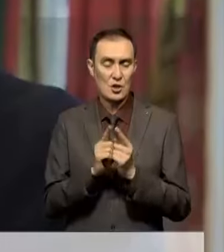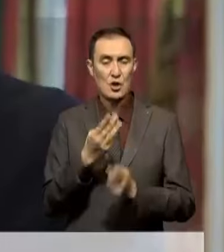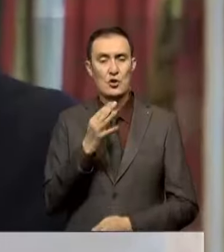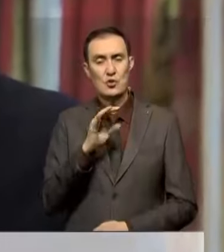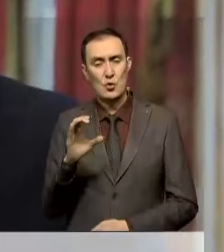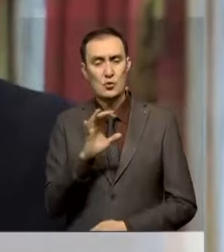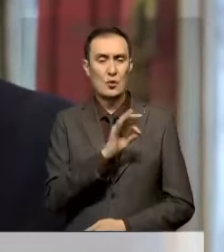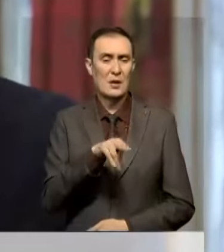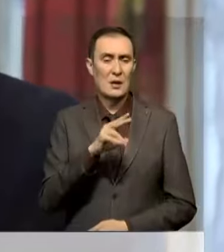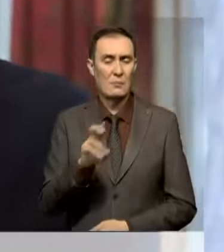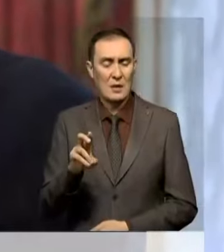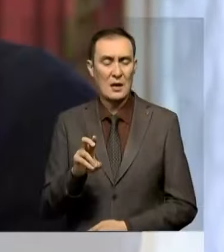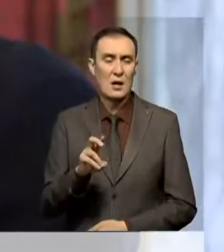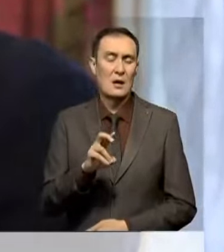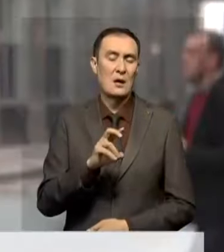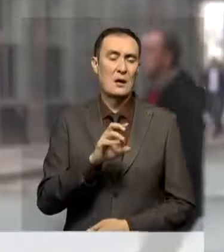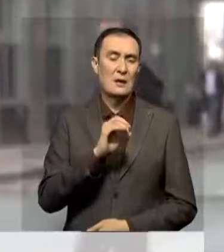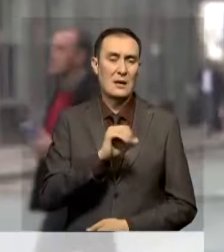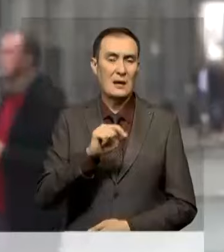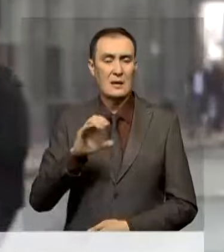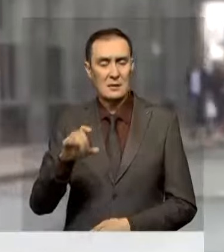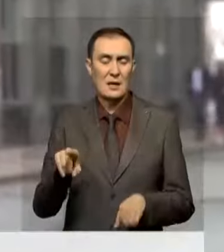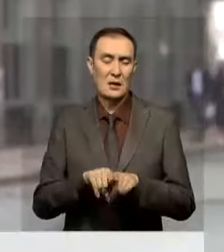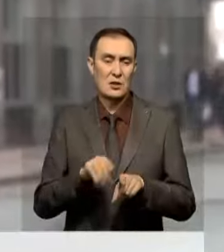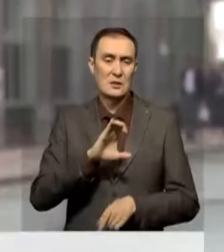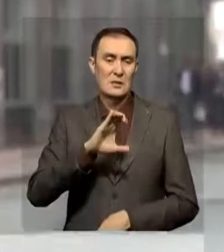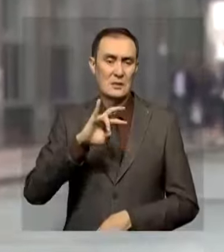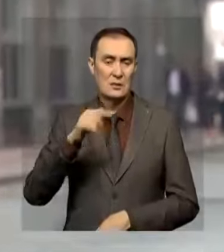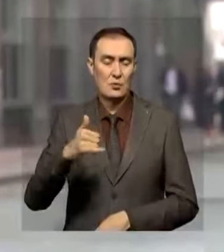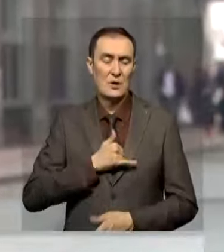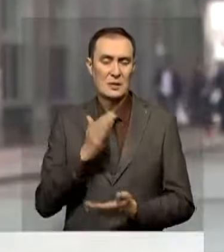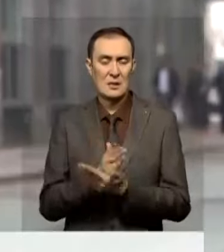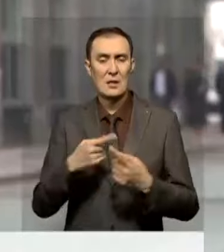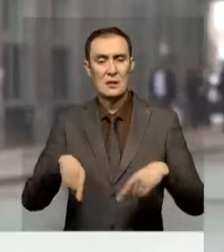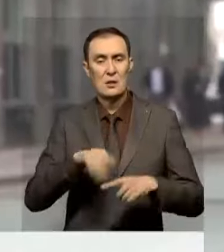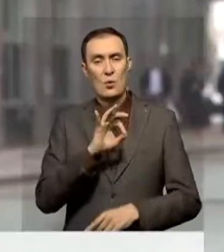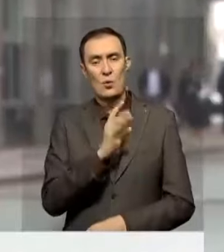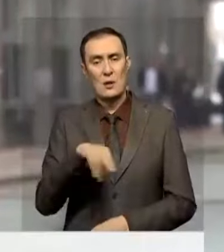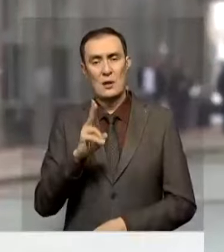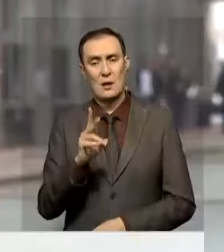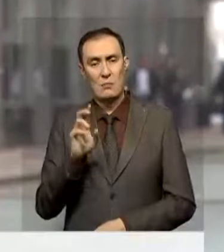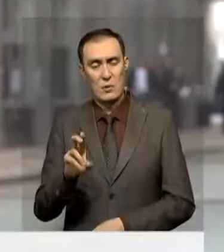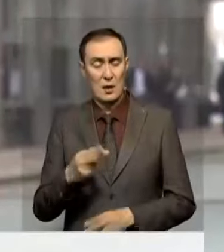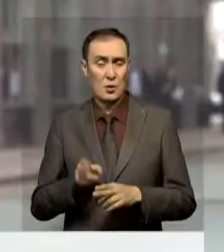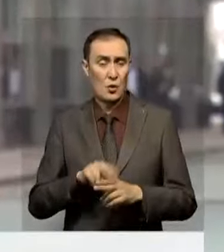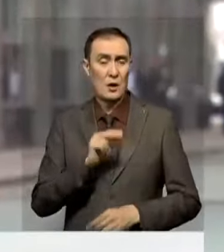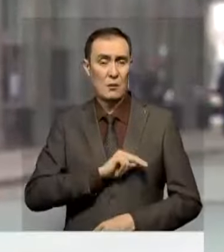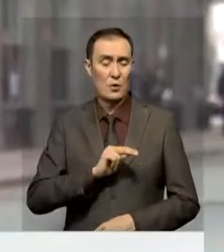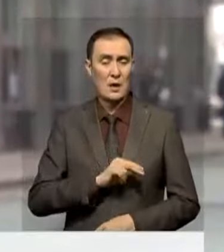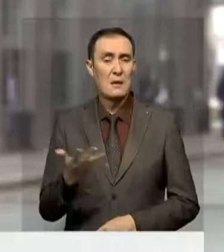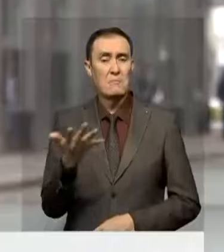ШОС, ОДКБ, ЕАЭС и вот СНГ. Ну, вы знаете, что у нас есть ОДКБ, которая работает для